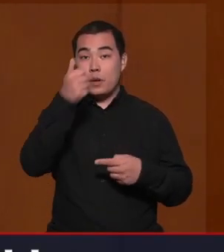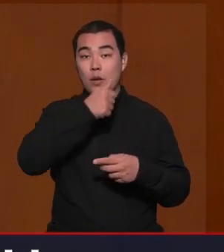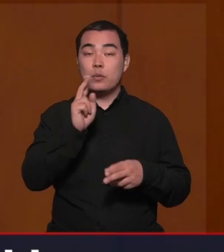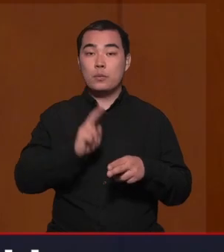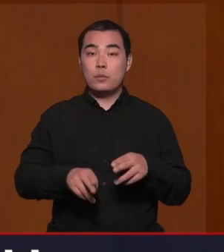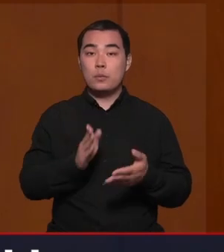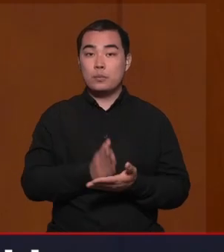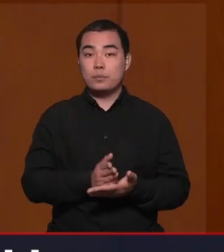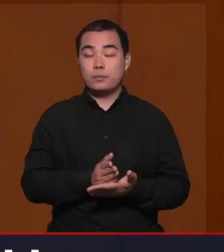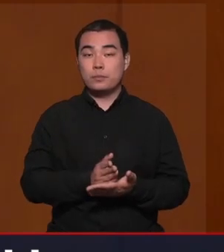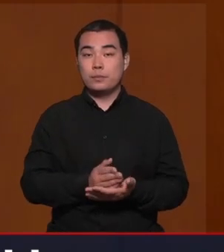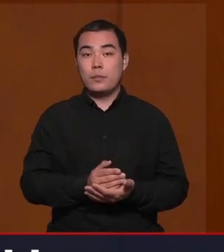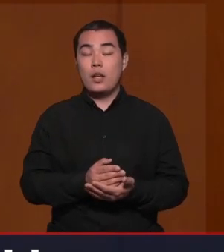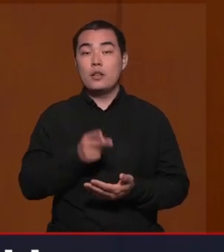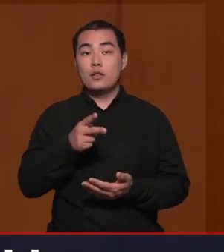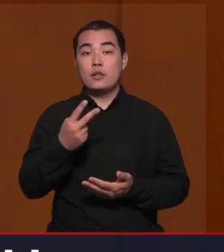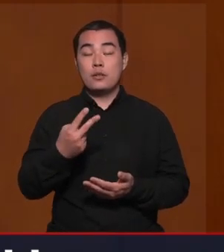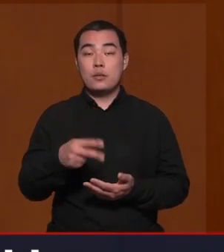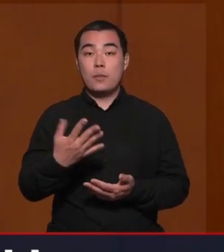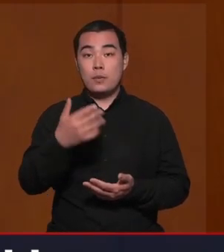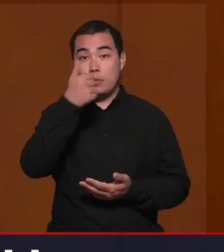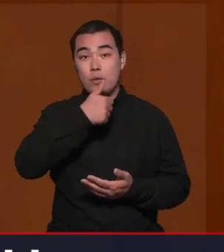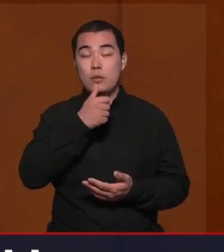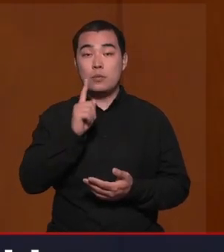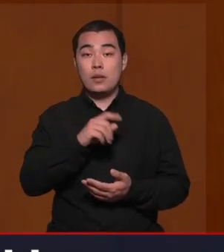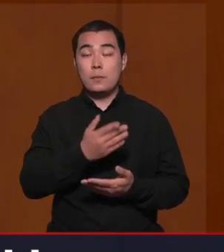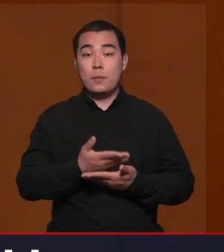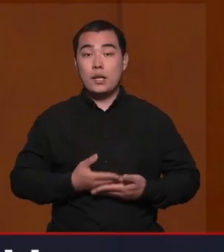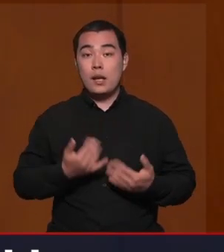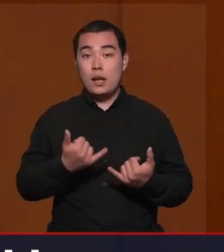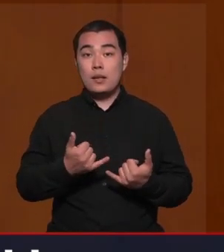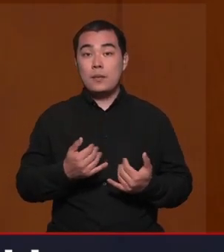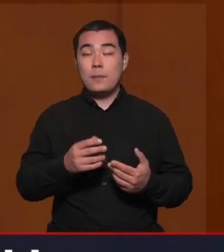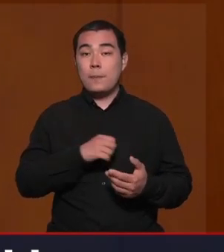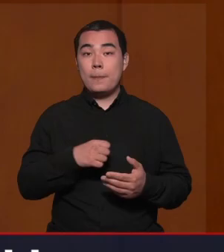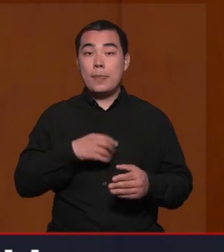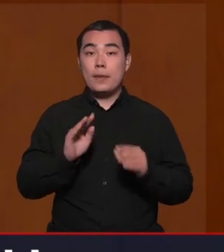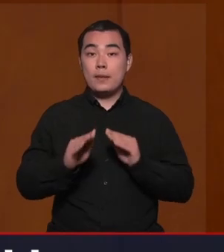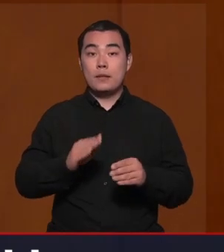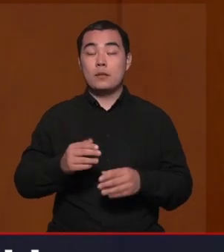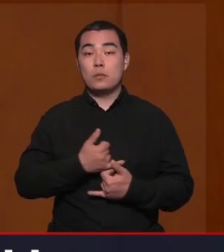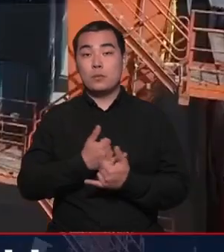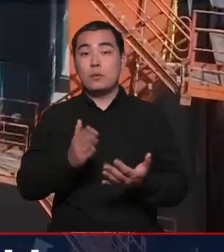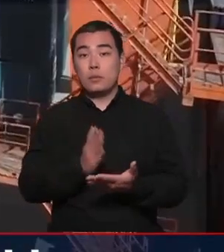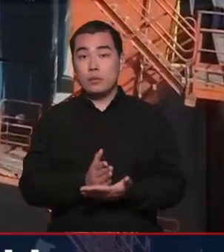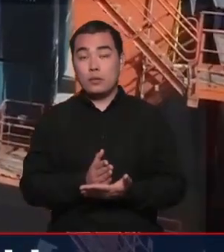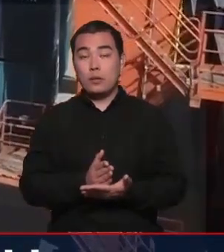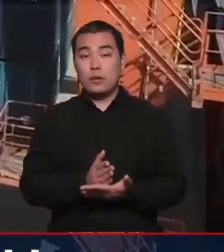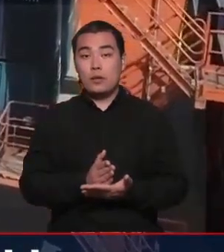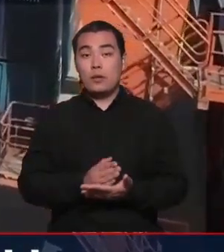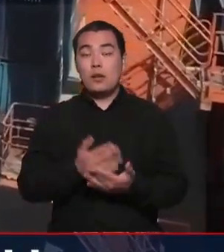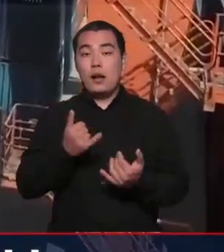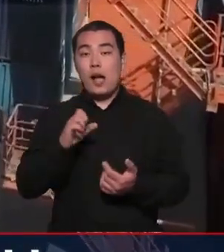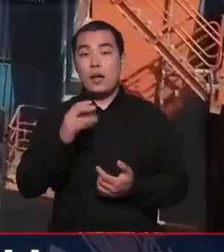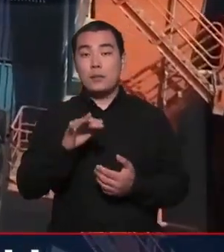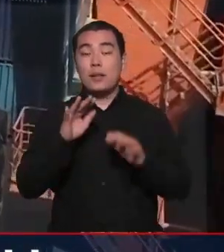қана 25 жылы бітеді. 25 жыл, бірақ биыл біз астыңғы слоймен қозғалысты қамтамасыз етеміз. Бұдан бөлек